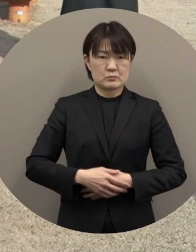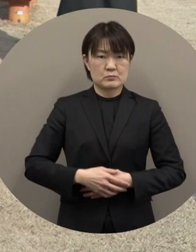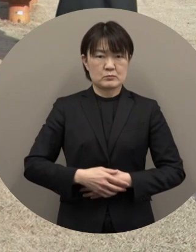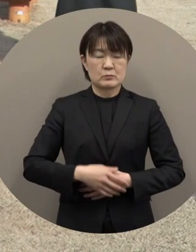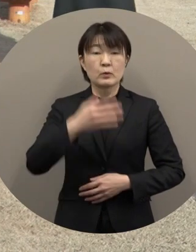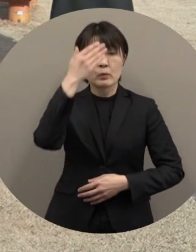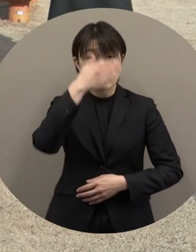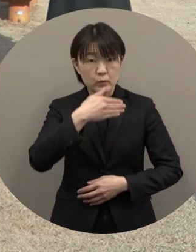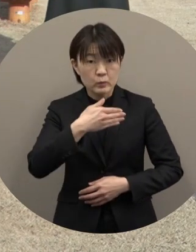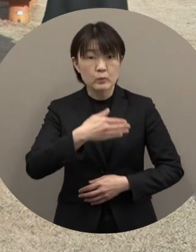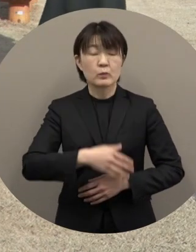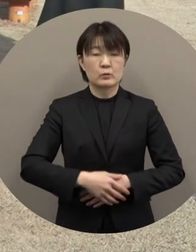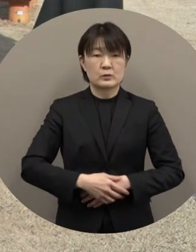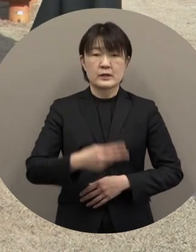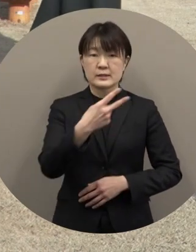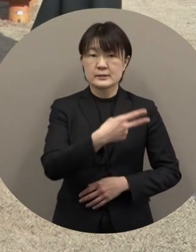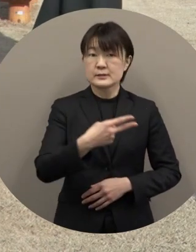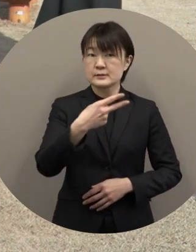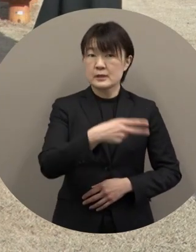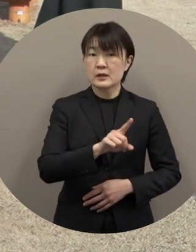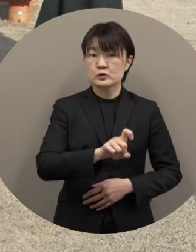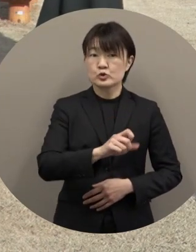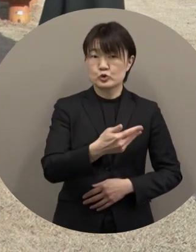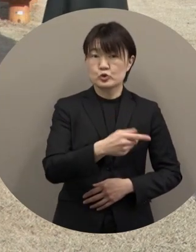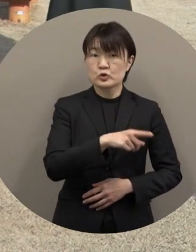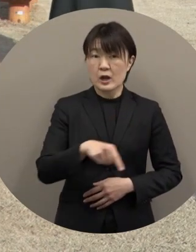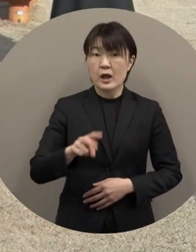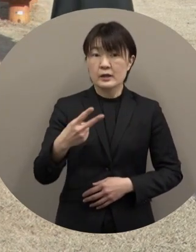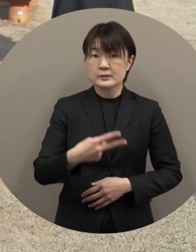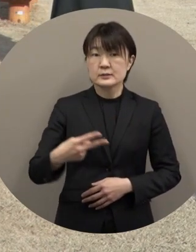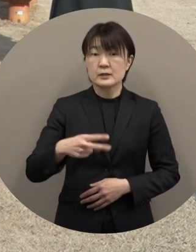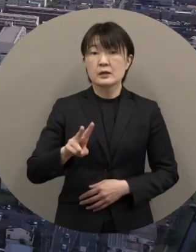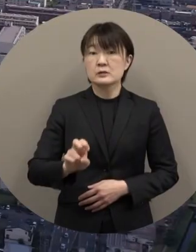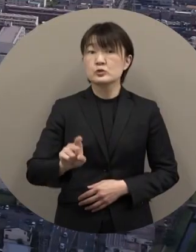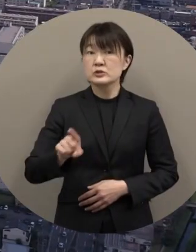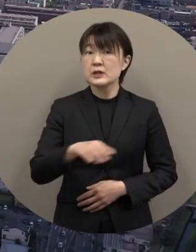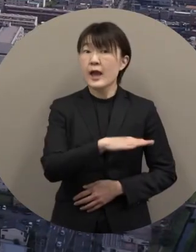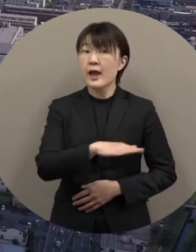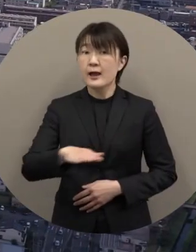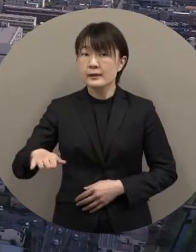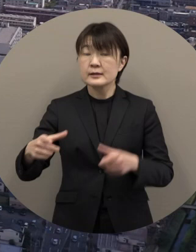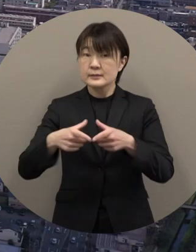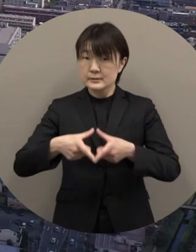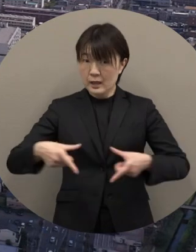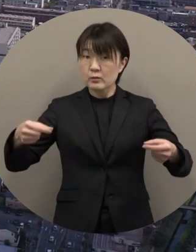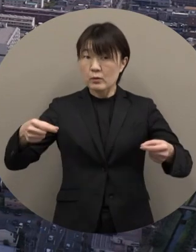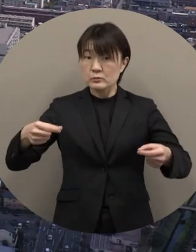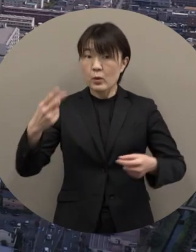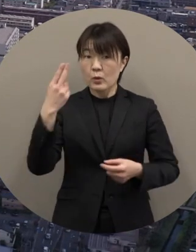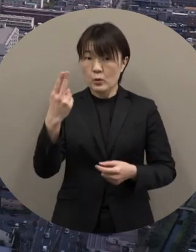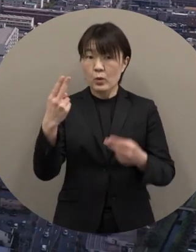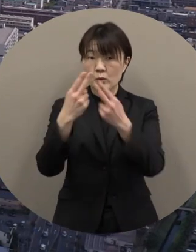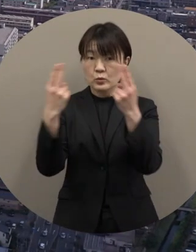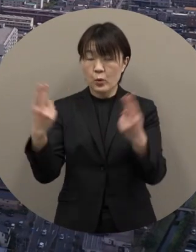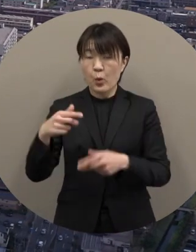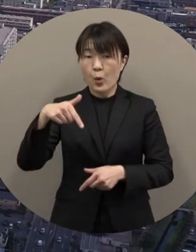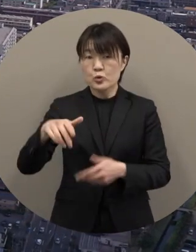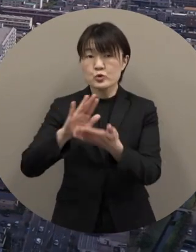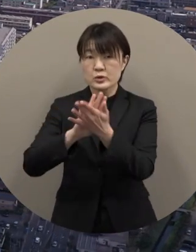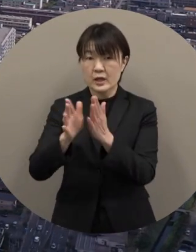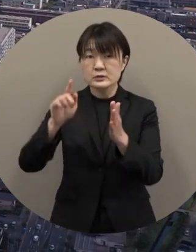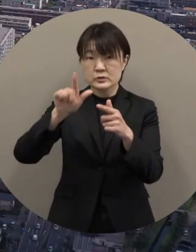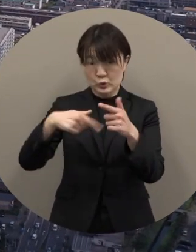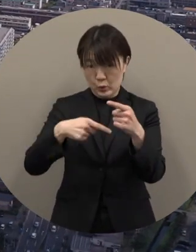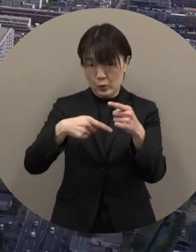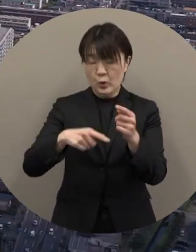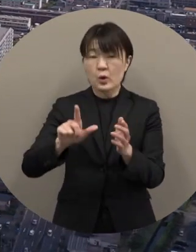そうなんですよ。2019年から2021年の平均で、はい、全国の都道府県庁及び政令指定都市の中